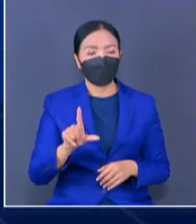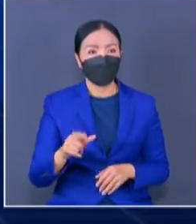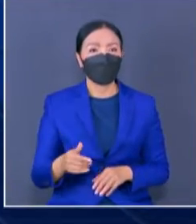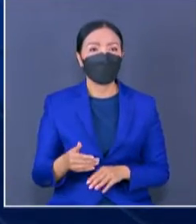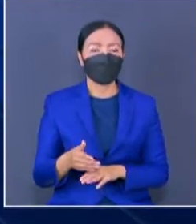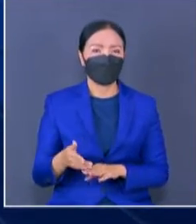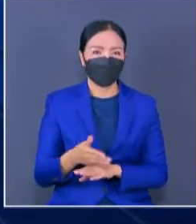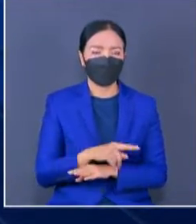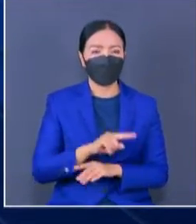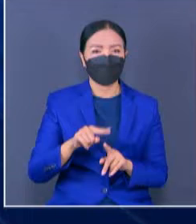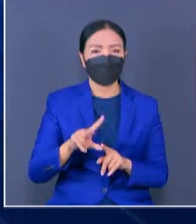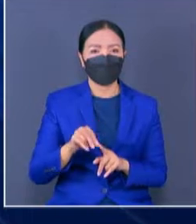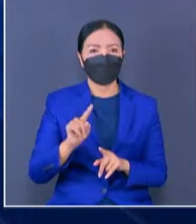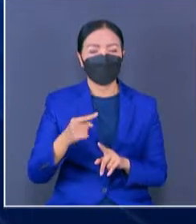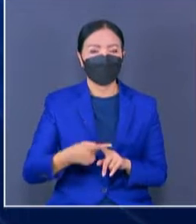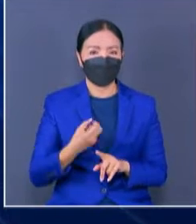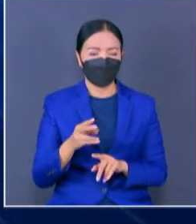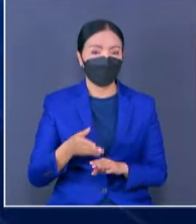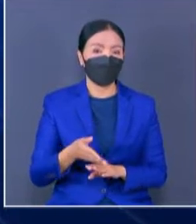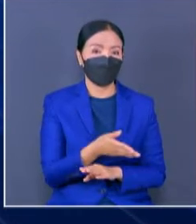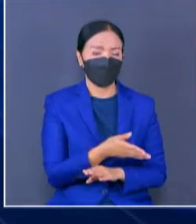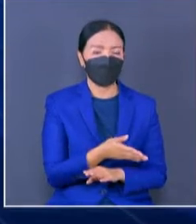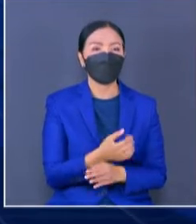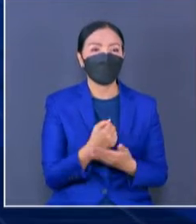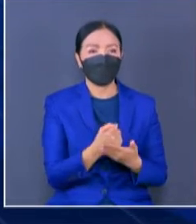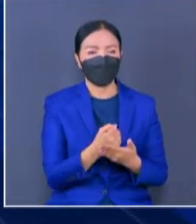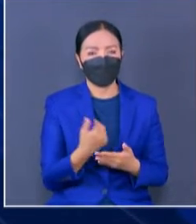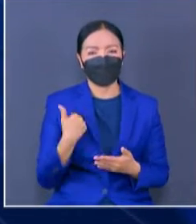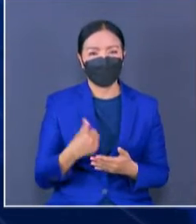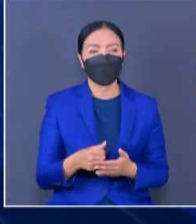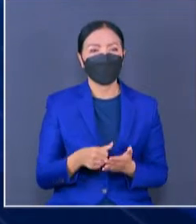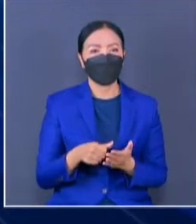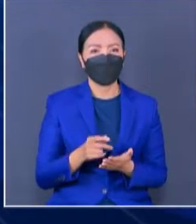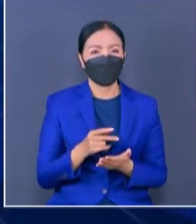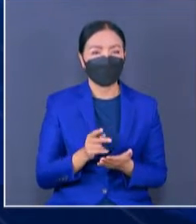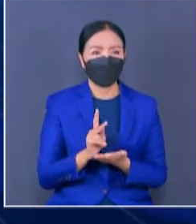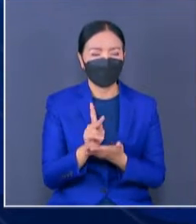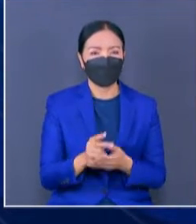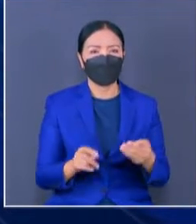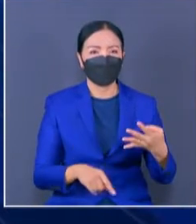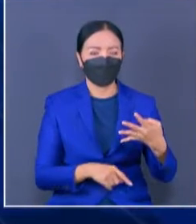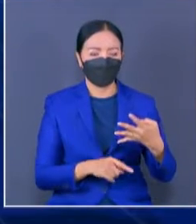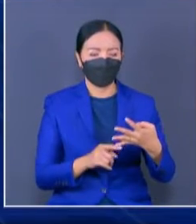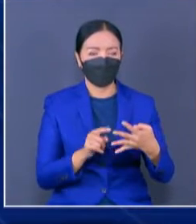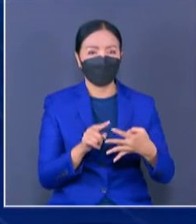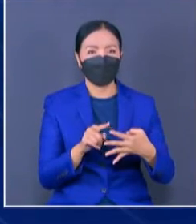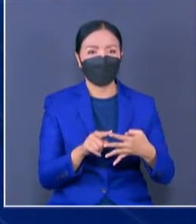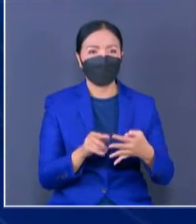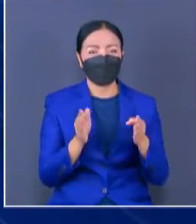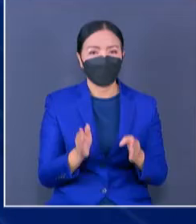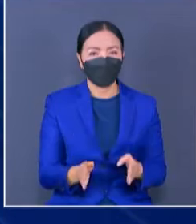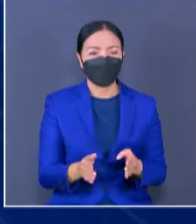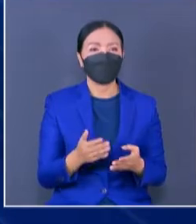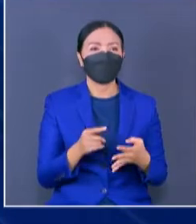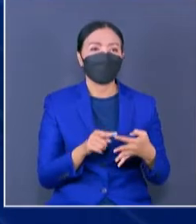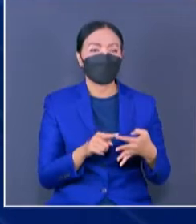ที่31ธันวาคมปีที่แล้วนะคะประกอบด้วยสินเชื่อ4ประเภทด้วยกันก็คือสินเชื่อบุคคล